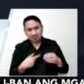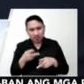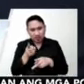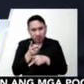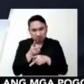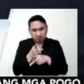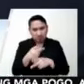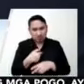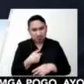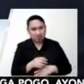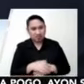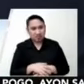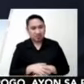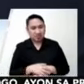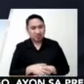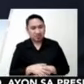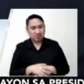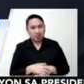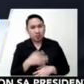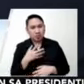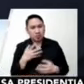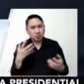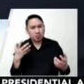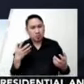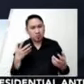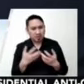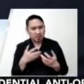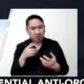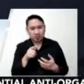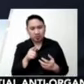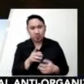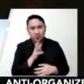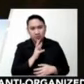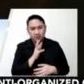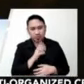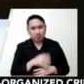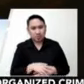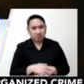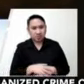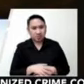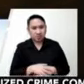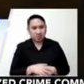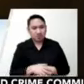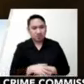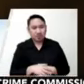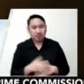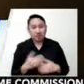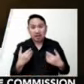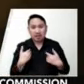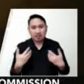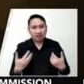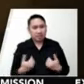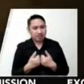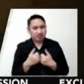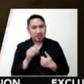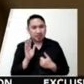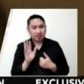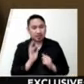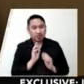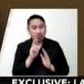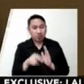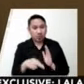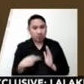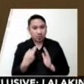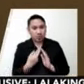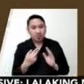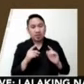na maging appropriate yyung arte namin tsaka iyung mga salita namin nung panahon na iyon may mga hamon man sa kanyang paganap madali